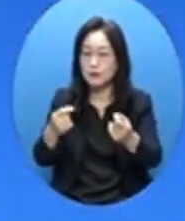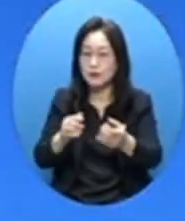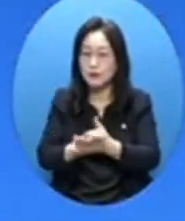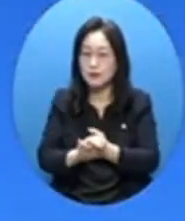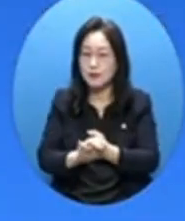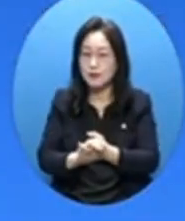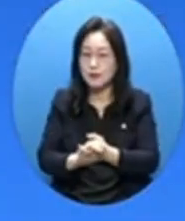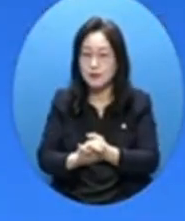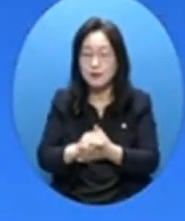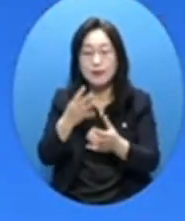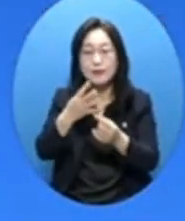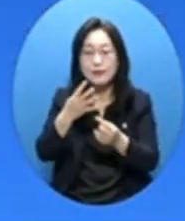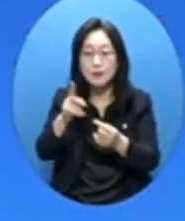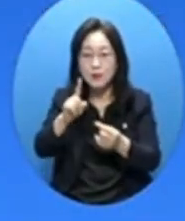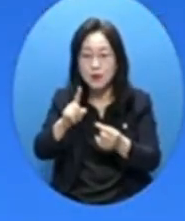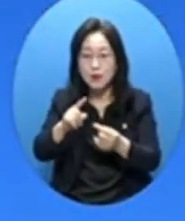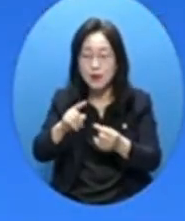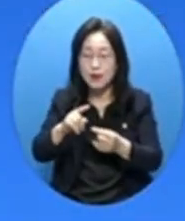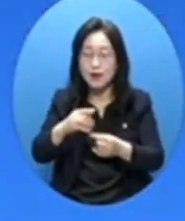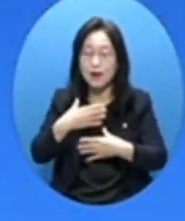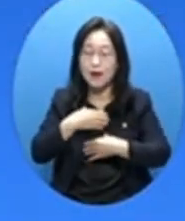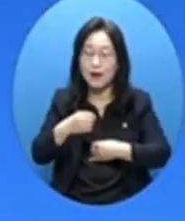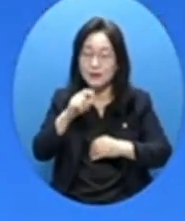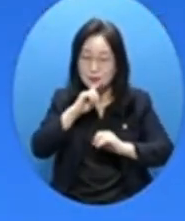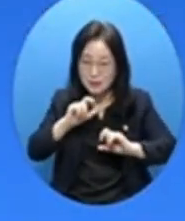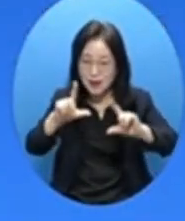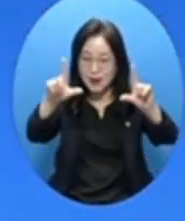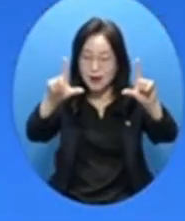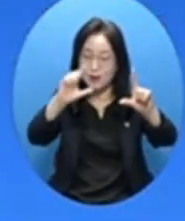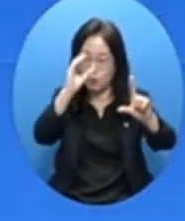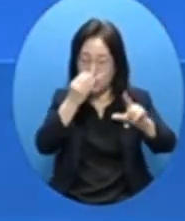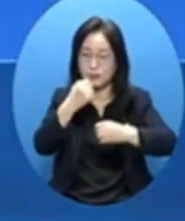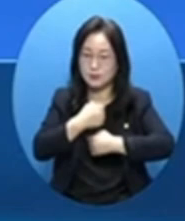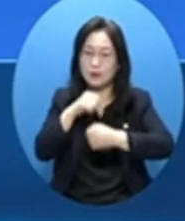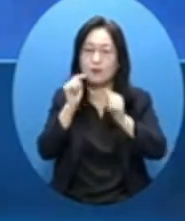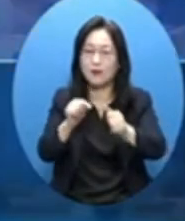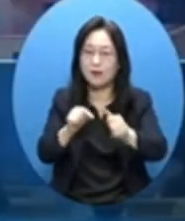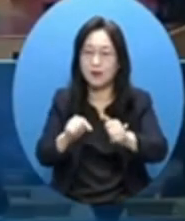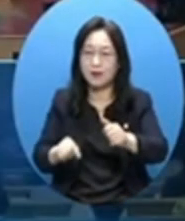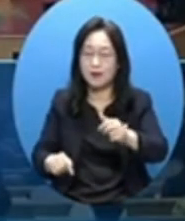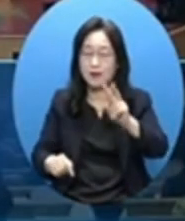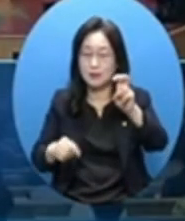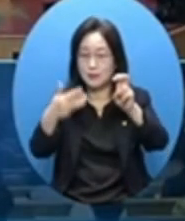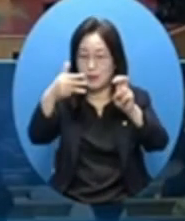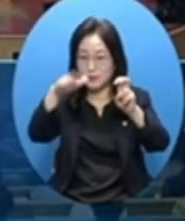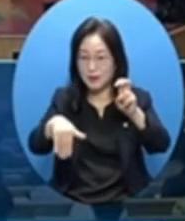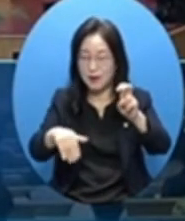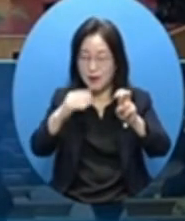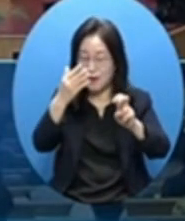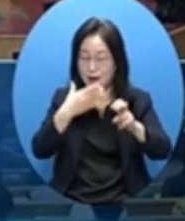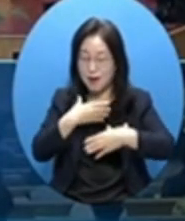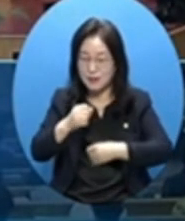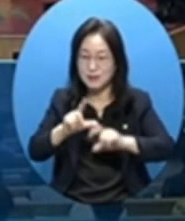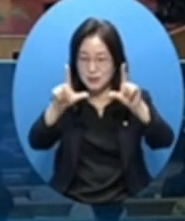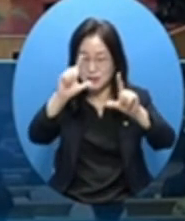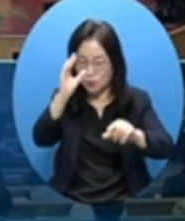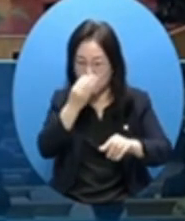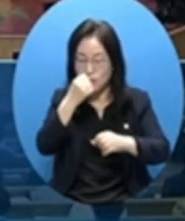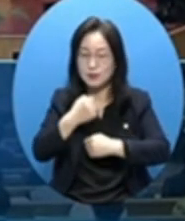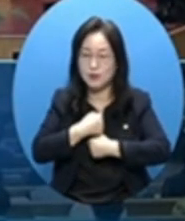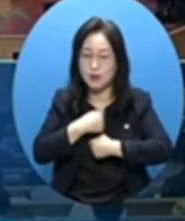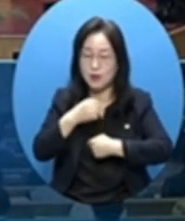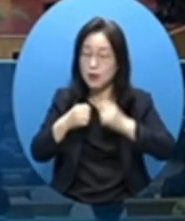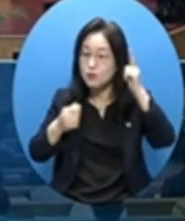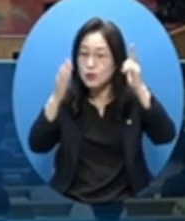넷째 계명은 안식일을 기억하여 거룩히 지키라는 말씀입니다 20장 8절로 11절에 안식일을 기억하여 거룩하게 지키라 여사